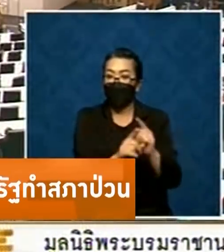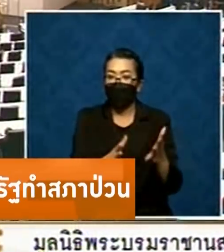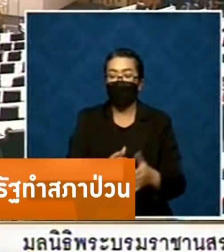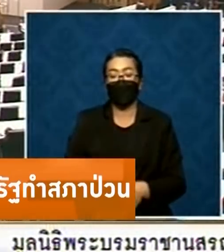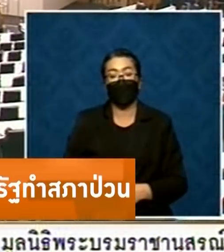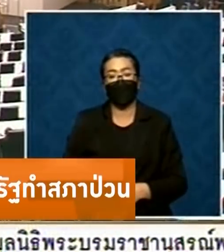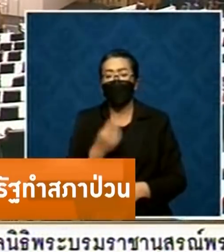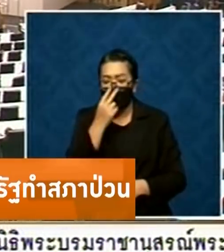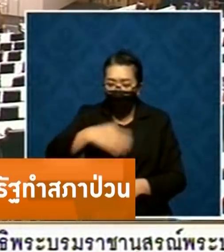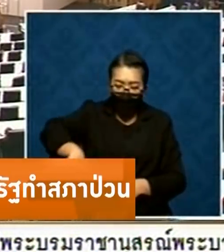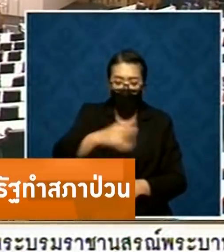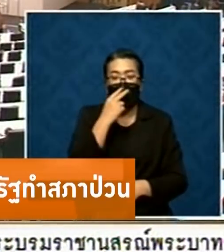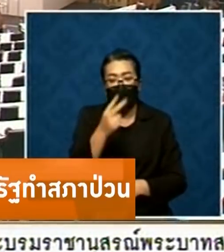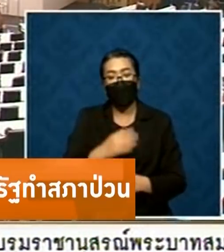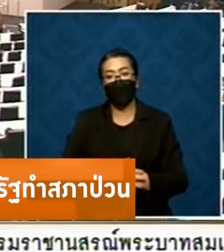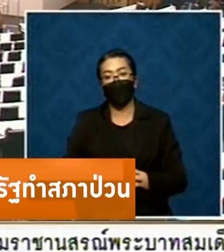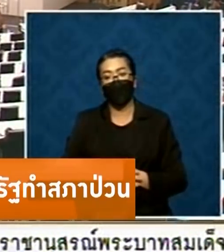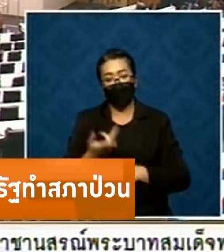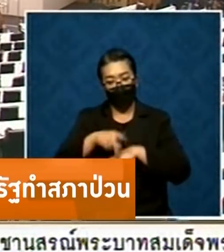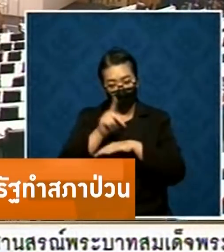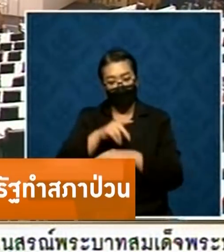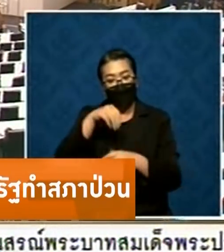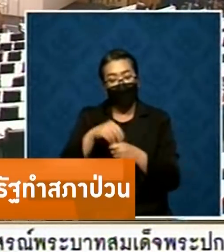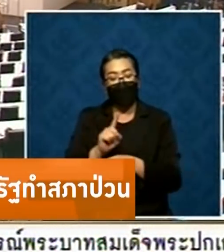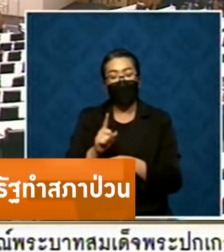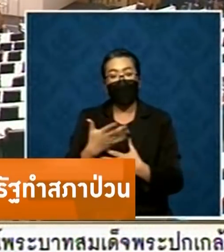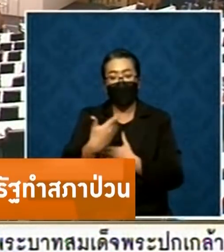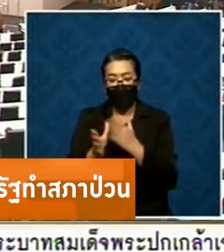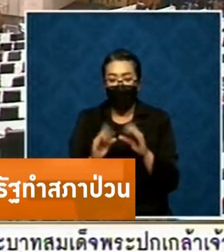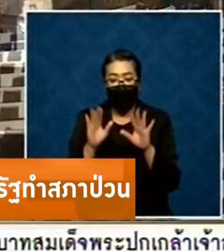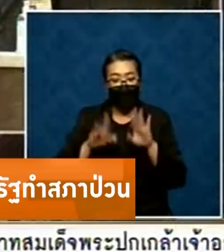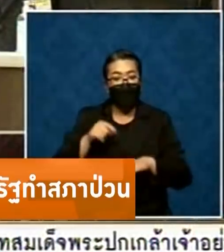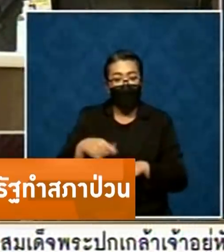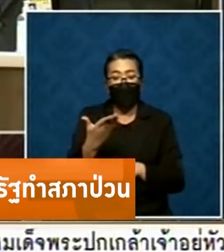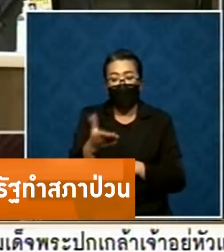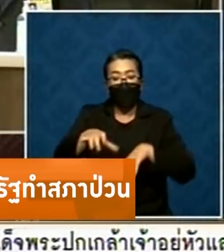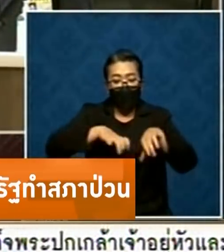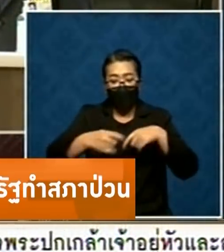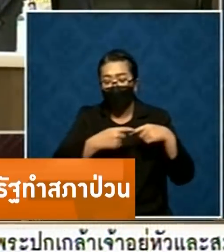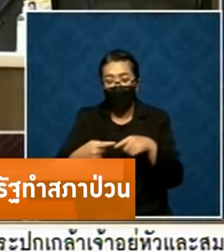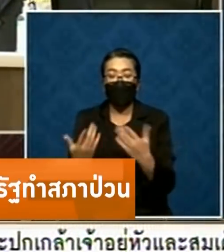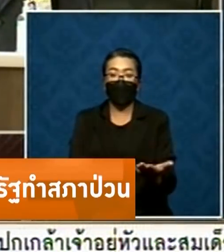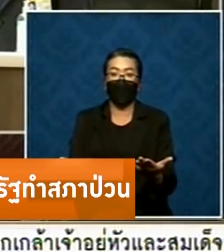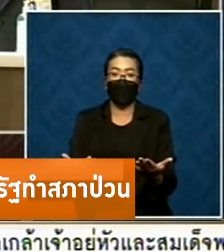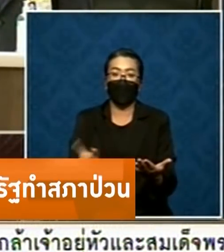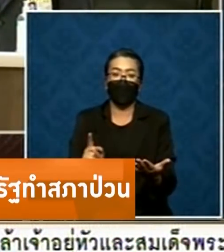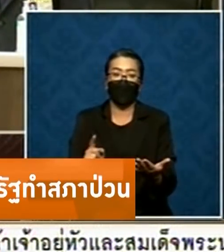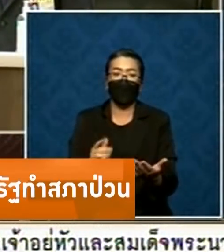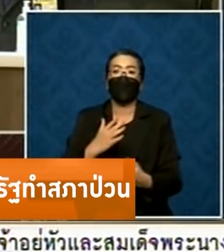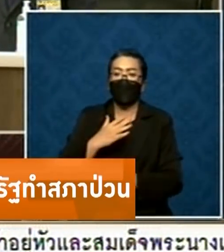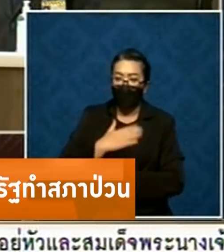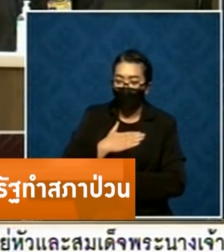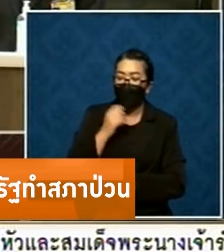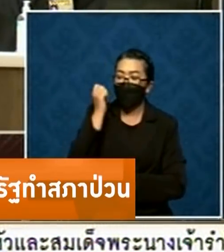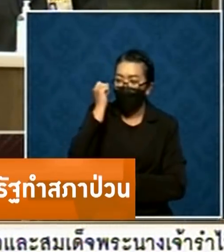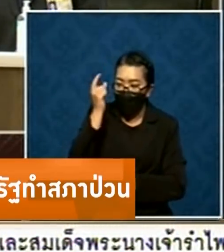การซัดกันไปสักกันมาของสสพรรคทั้งสองส่วนนั้นได้กลายเป็นประเด็นขึ้นมาแล้วเรื่องแบบนี้จะเป็นประเด็นลามต่อไปไม่หยุดด้วยเพราะ